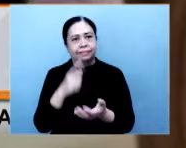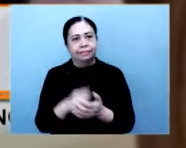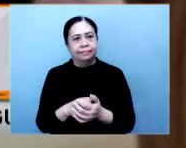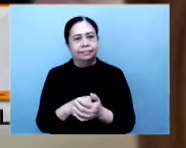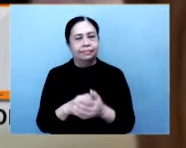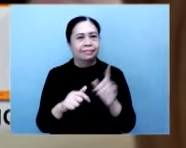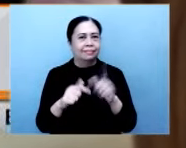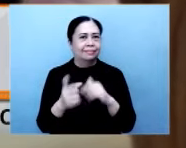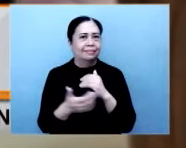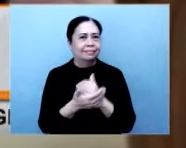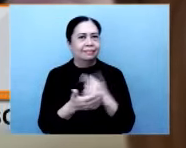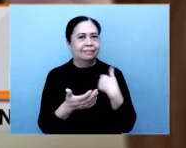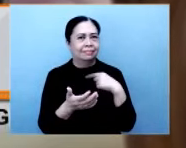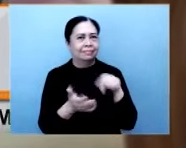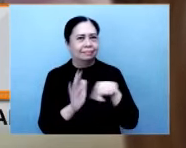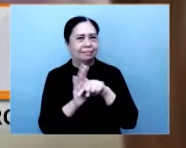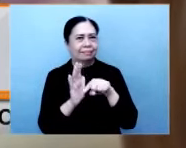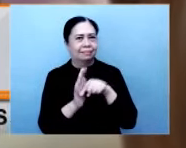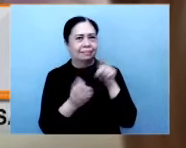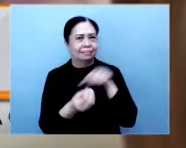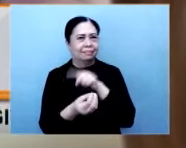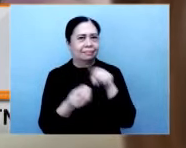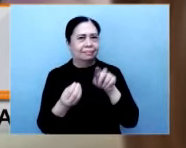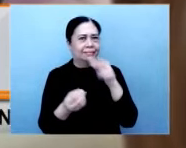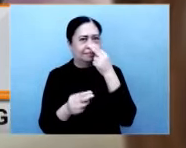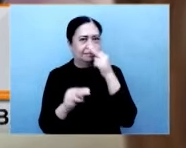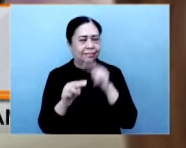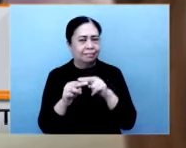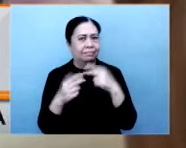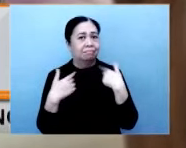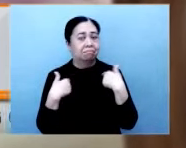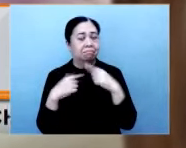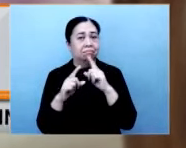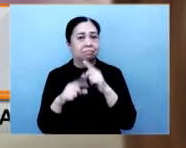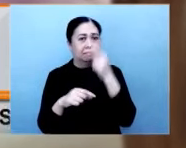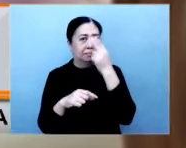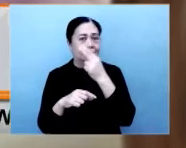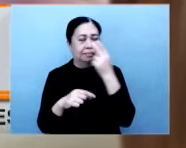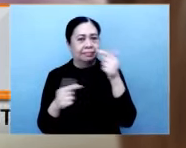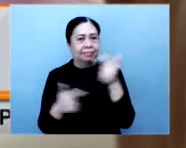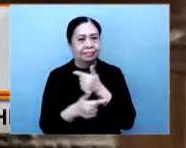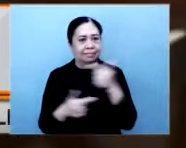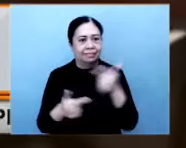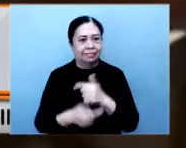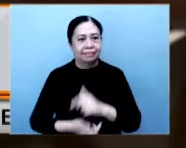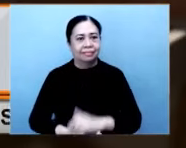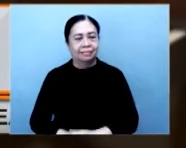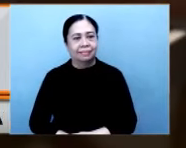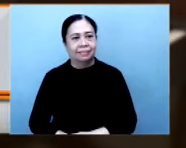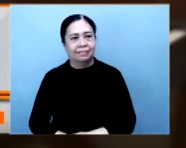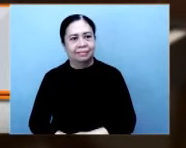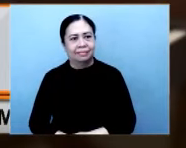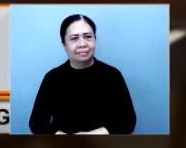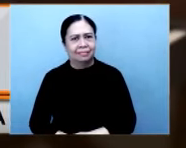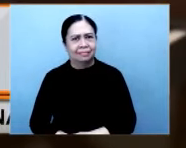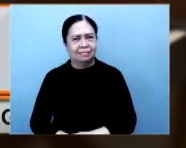maiiwasang may bumatiko sa kanyang mga joke. Pero may sagot dyan ang The Catholic Comedian. Hindi lang naman talaga seryoso ang